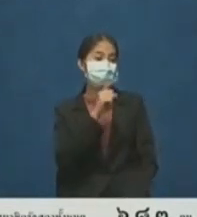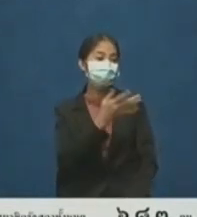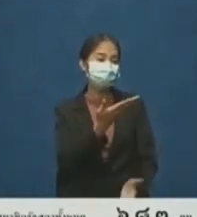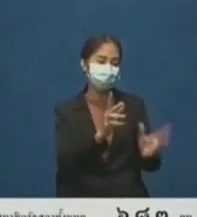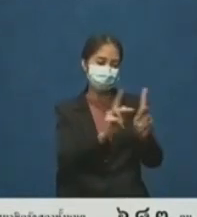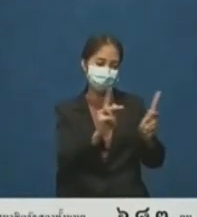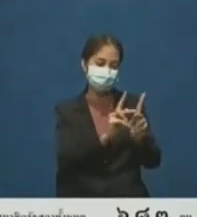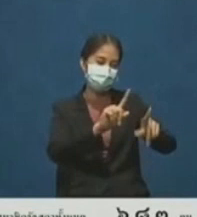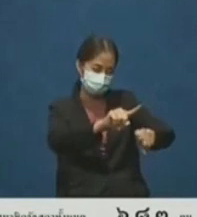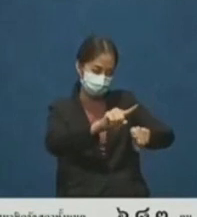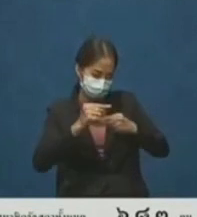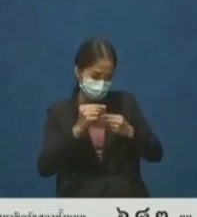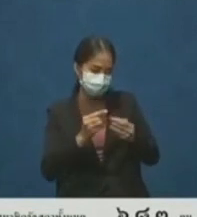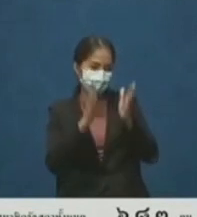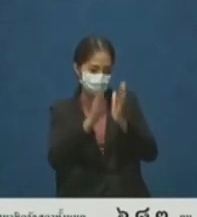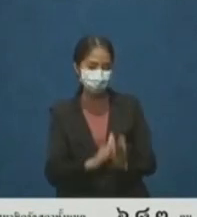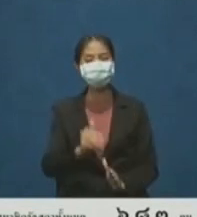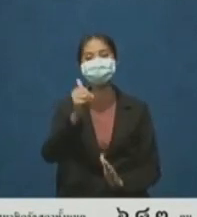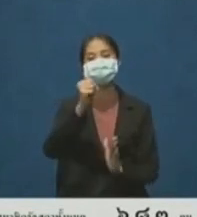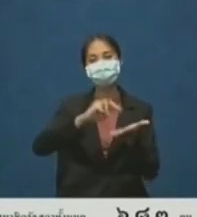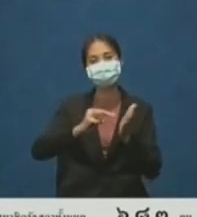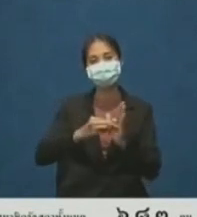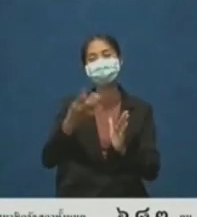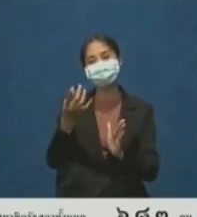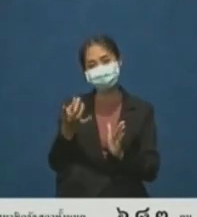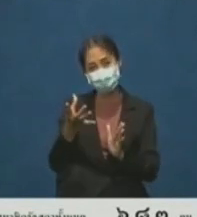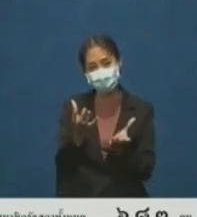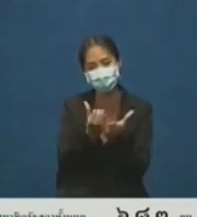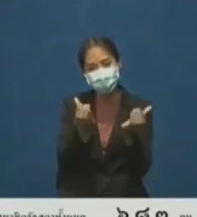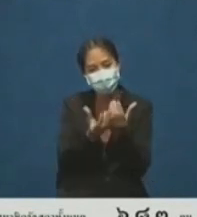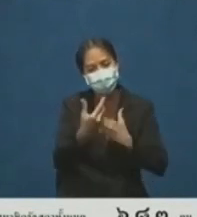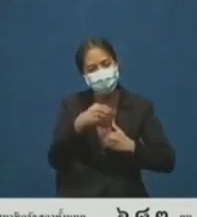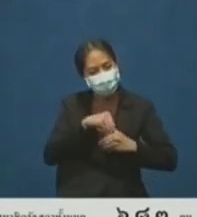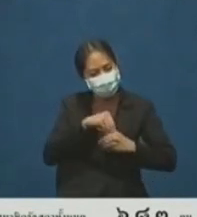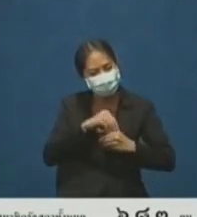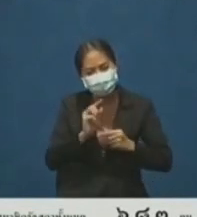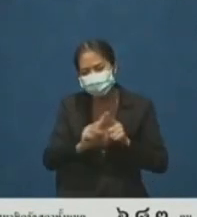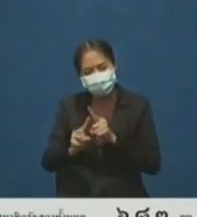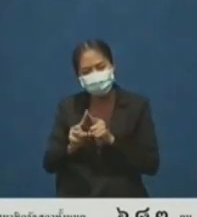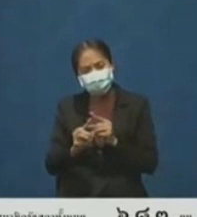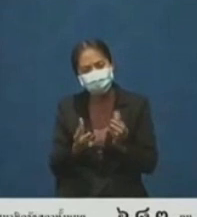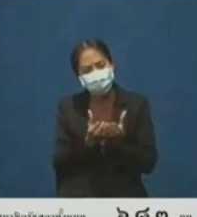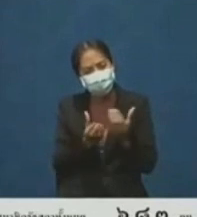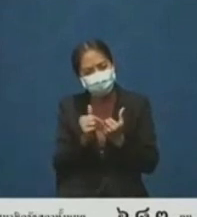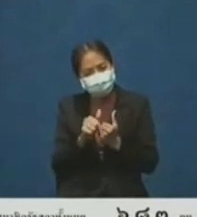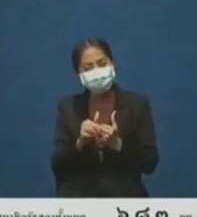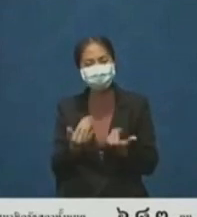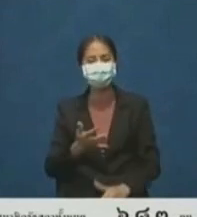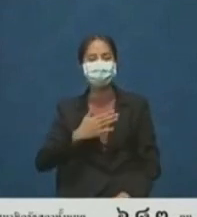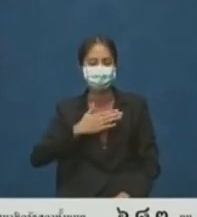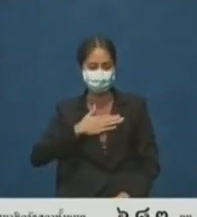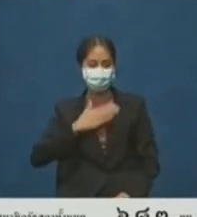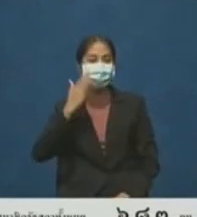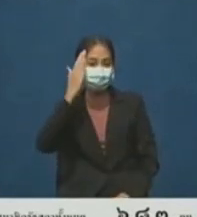ช่วยระบุหน่อยครับว่าคนดีคืออะไรนะครับคุณธรรมต่างๆเนี่ยเนาะก็ผมว่า